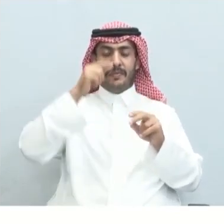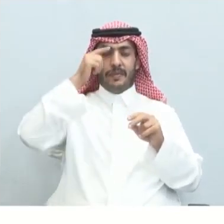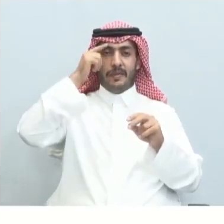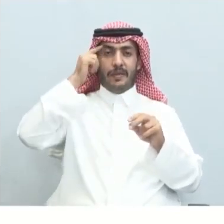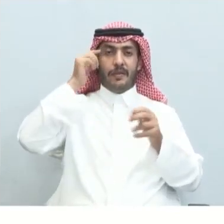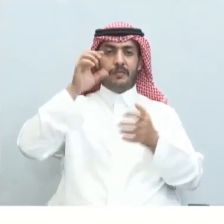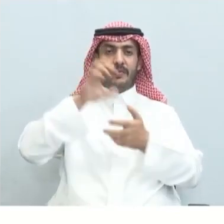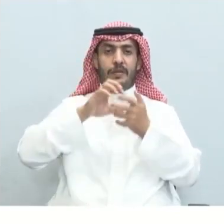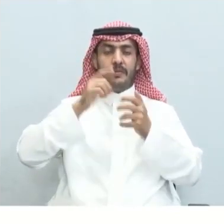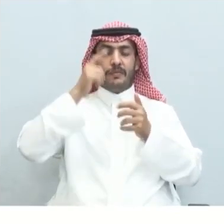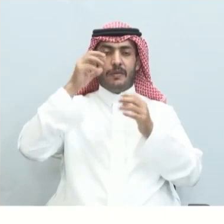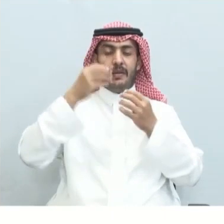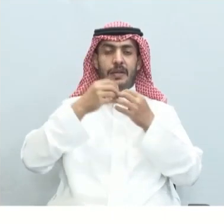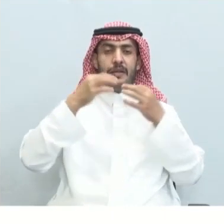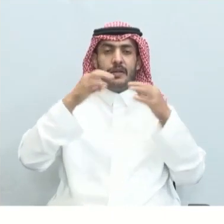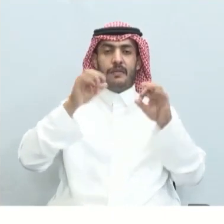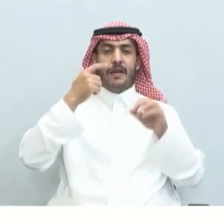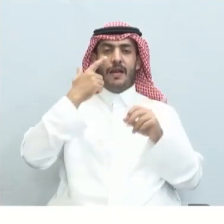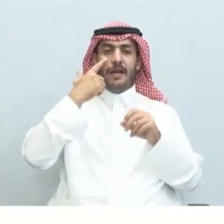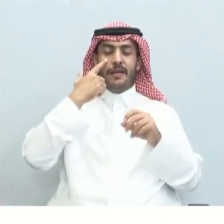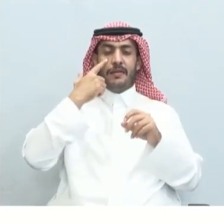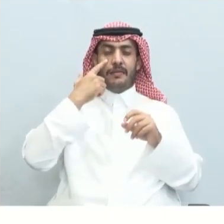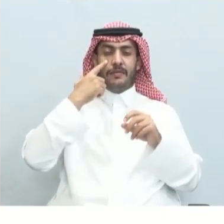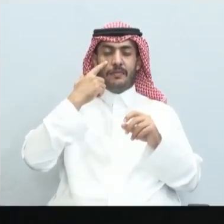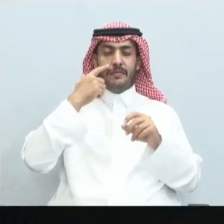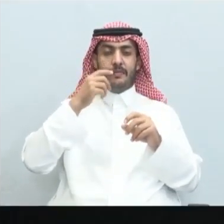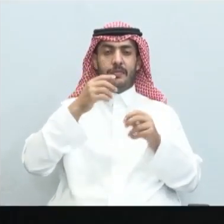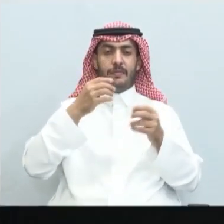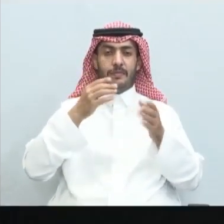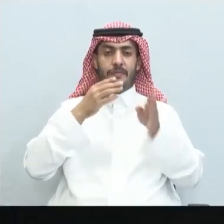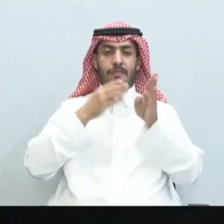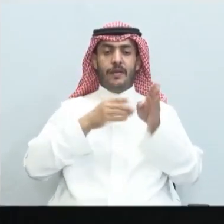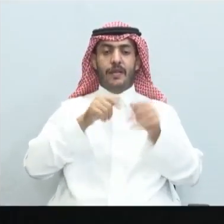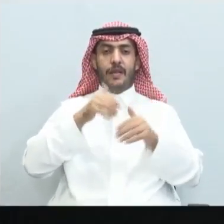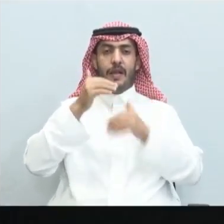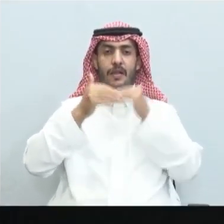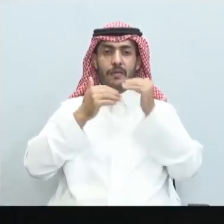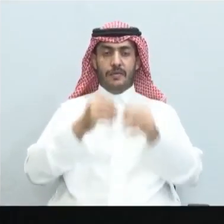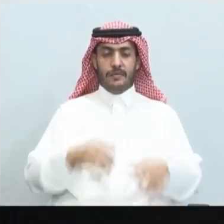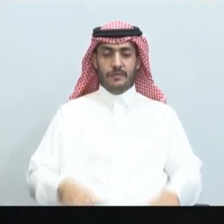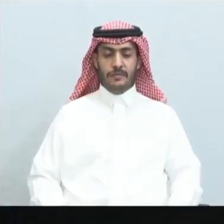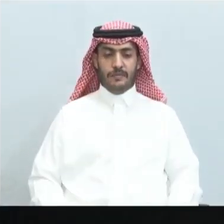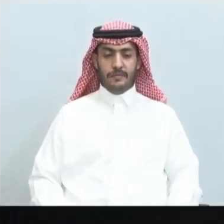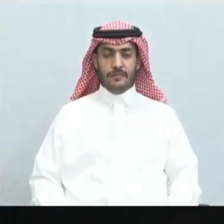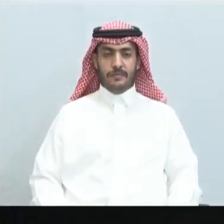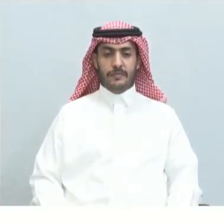المشاكل التي تحيط بنا في حياتنا نتبع هذه الخطوات